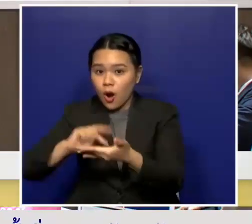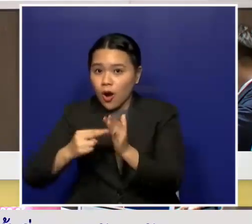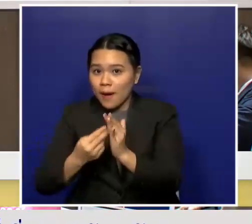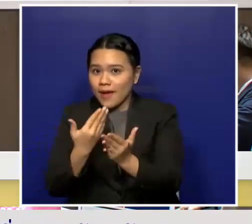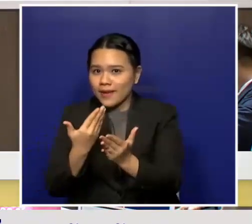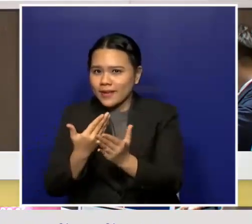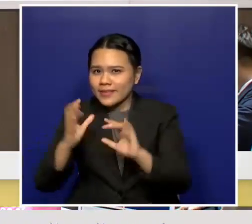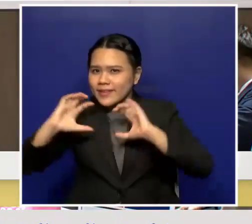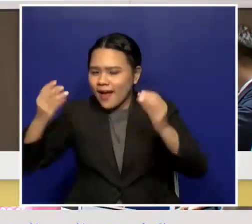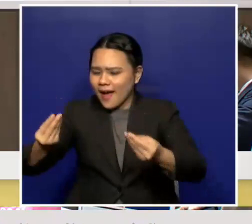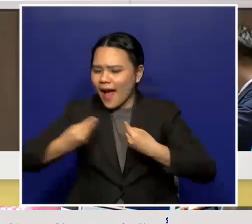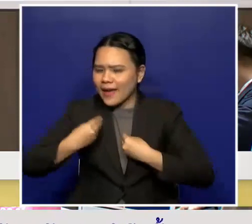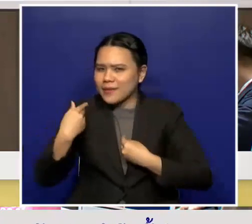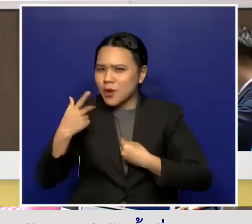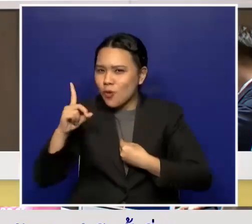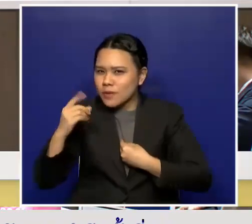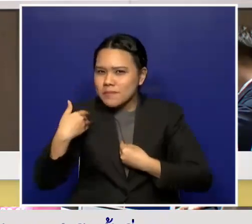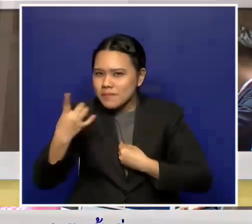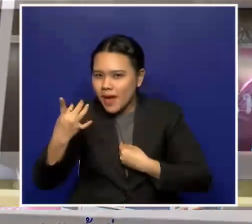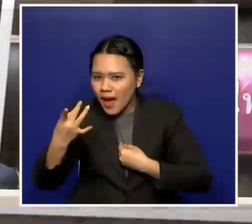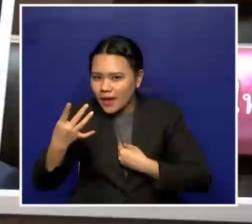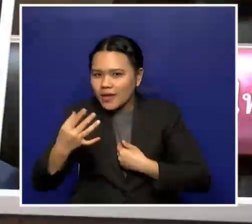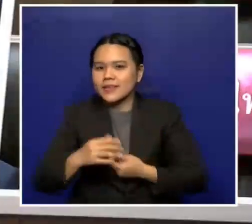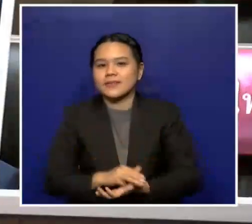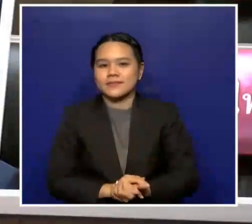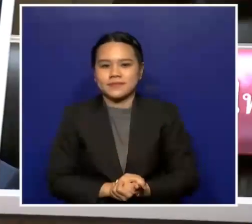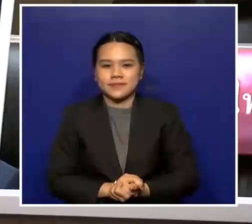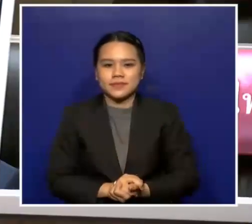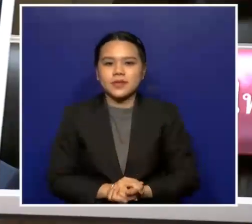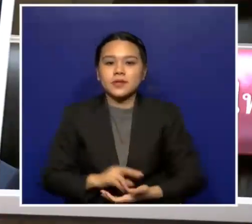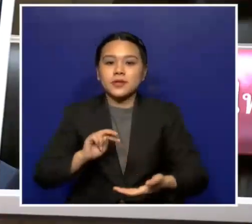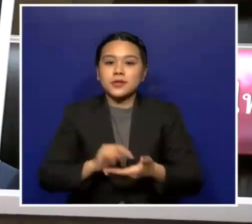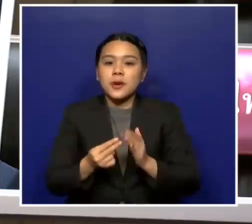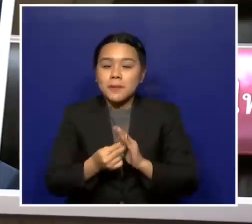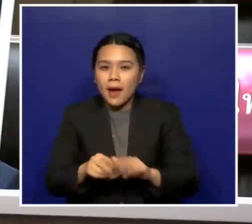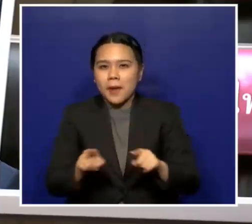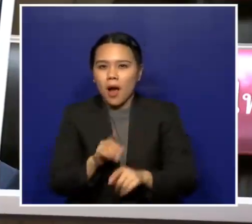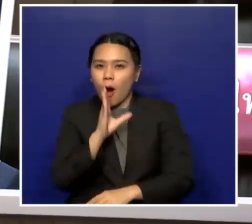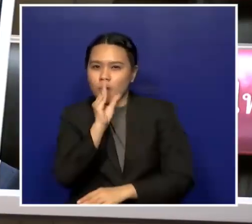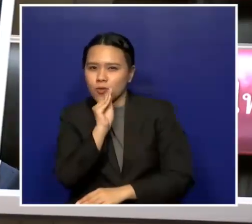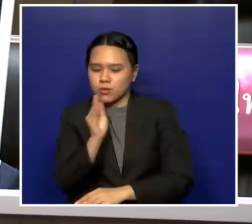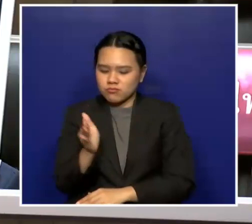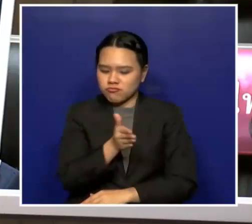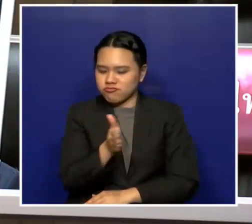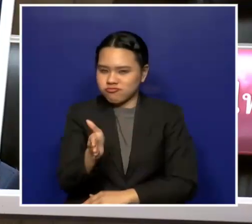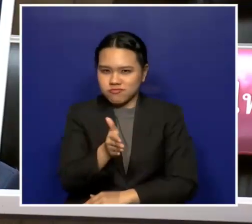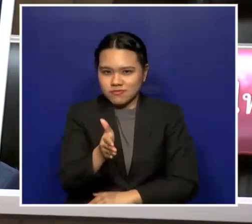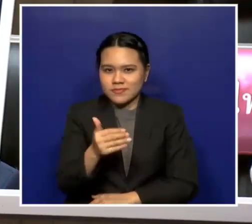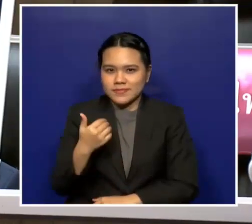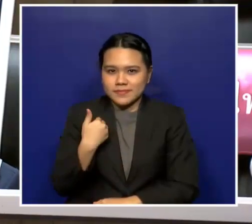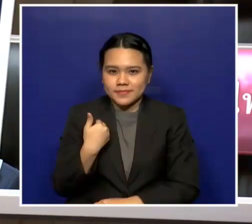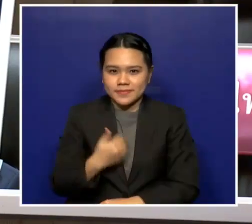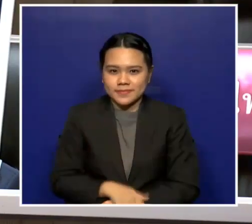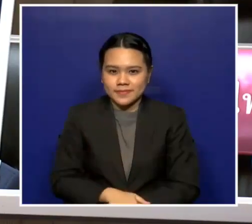ราชการที่เป็นประโยชน์นี่ไงตีสองแง่สองงามศรีถนนชัยเอามาใช้เรียบร้อยแล้วนะ